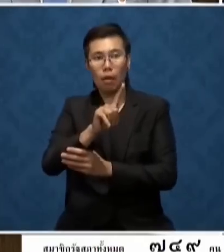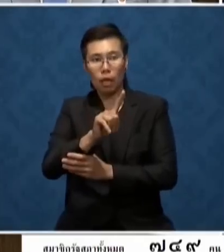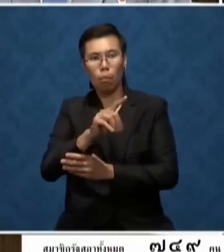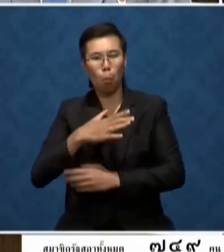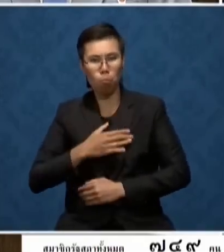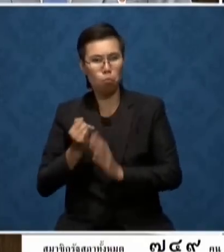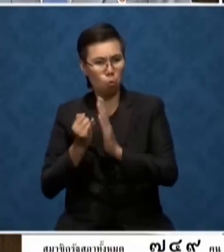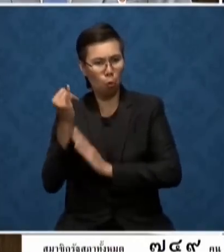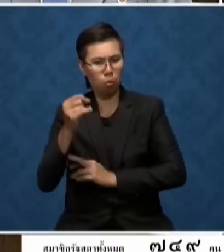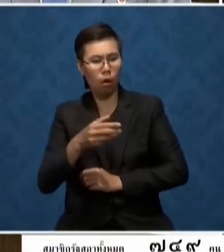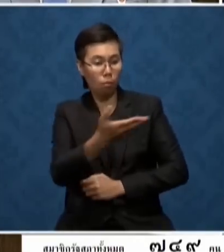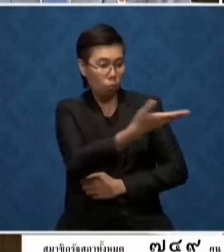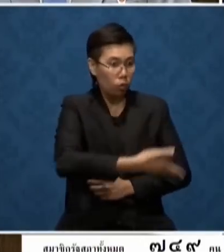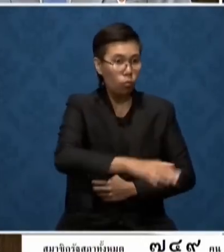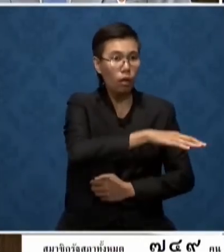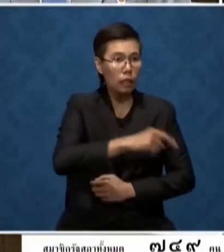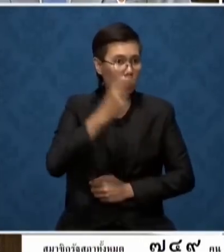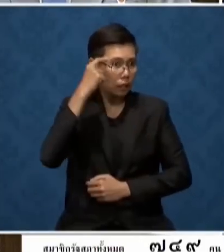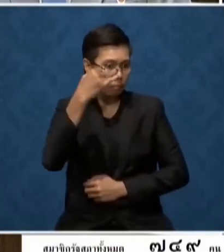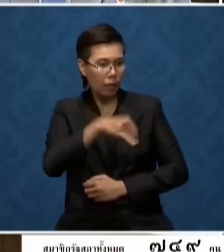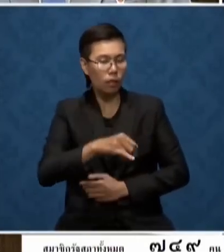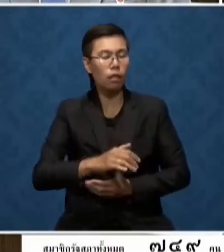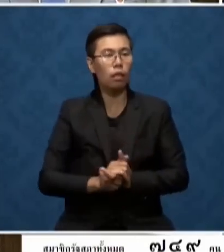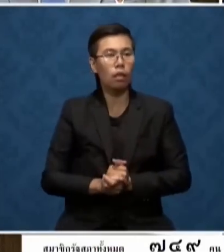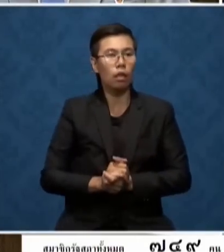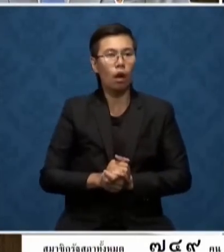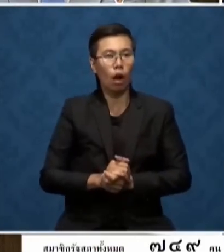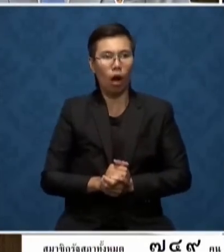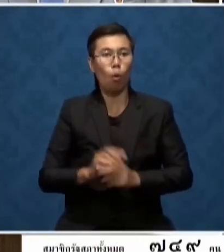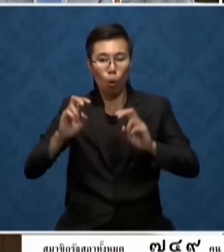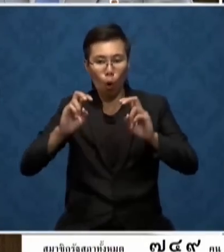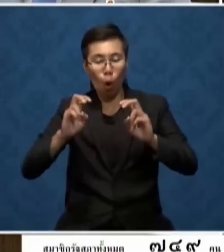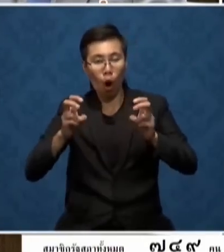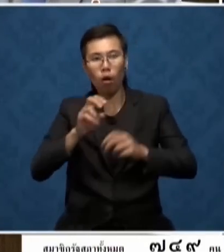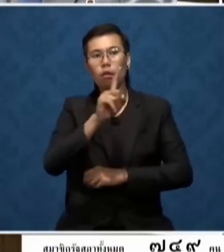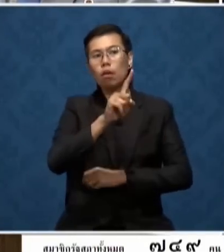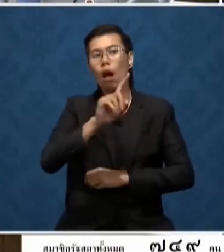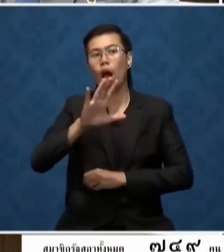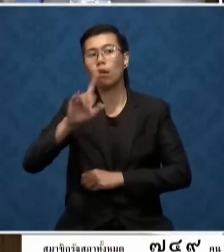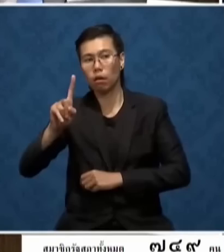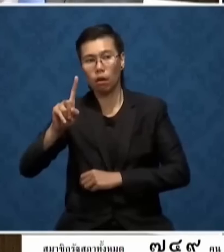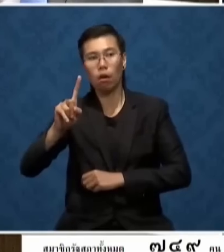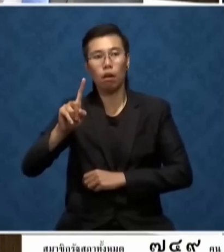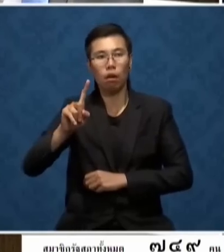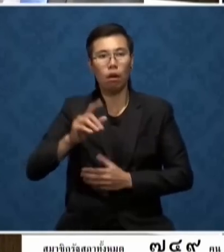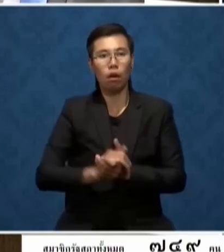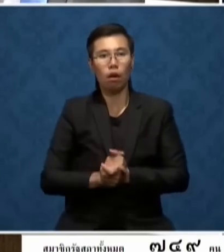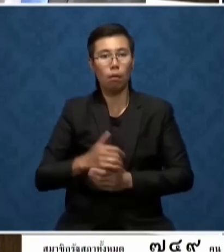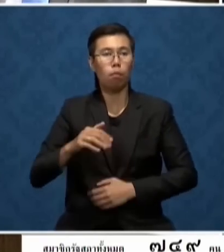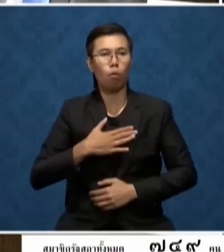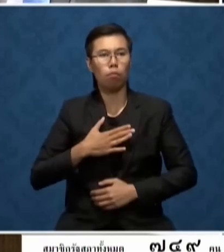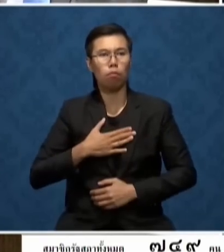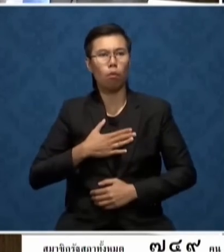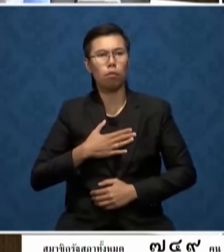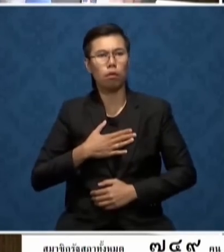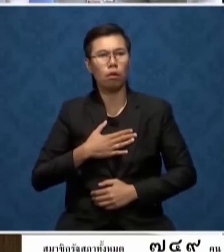เพราะฉะนั้นสิ่งที่ต้องทำก็คือตีความข้อบังคับครับใช้ข้อ 1 5 1นะครับถ้าจะมายกอ้างข้อไหนก็ตามแล้วก็ยก